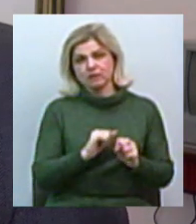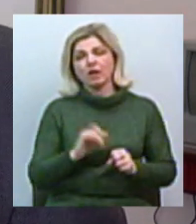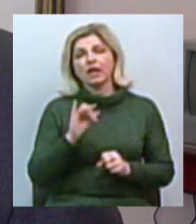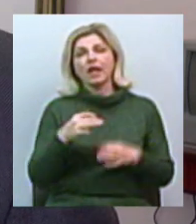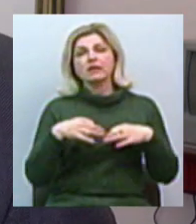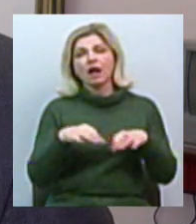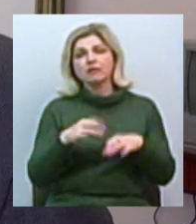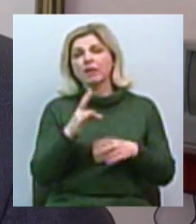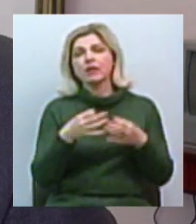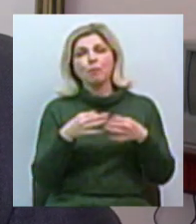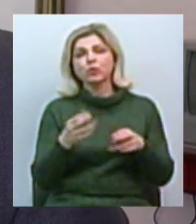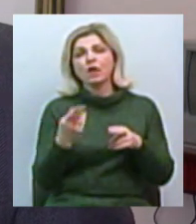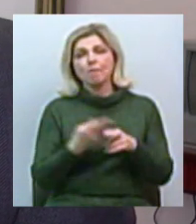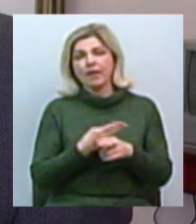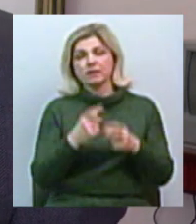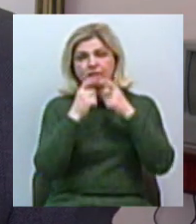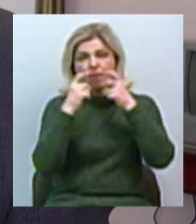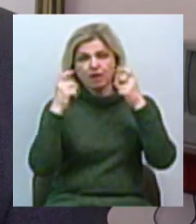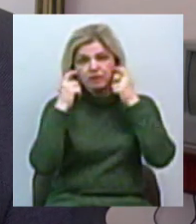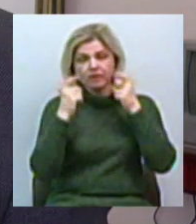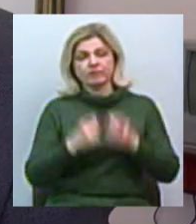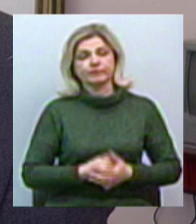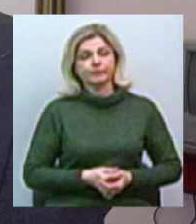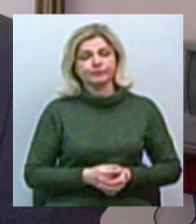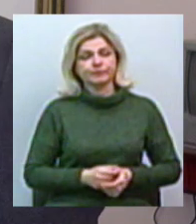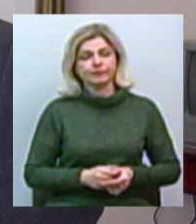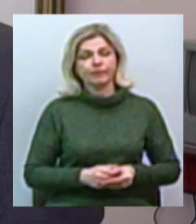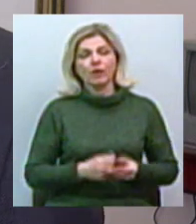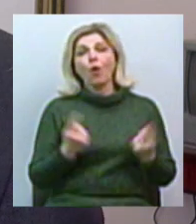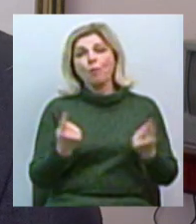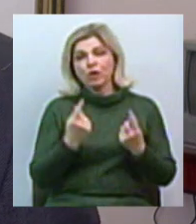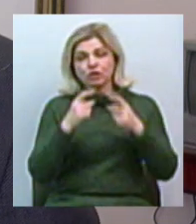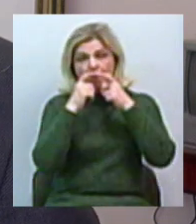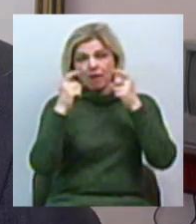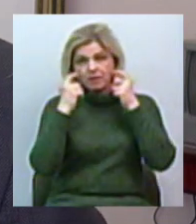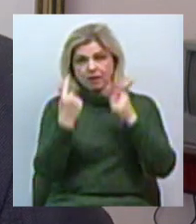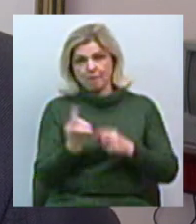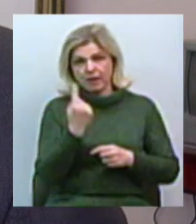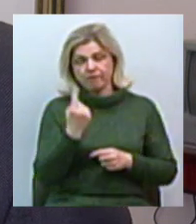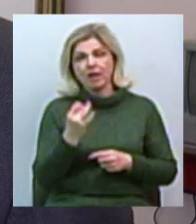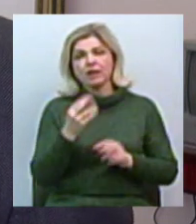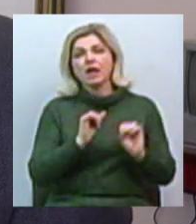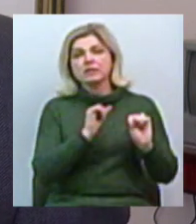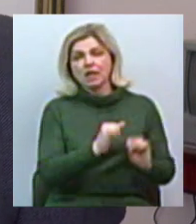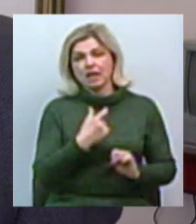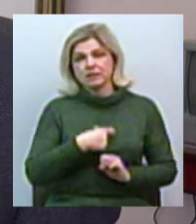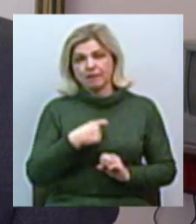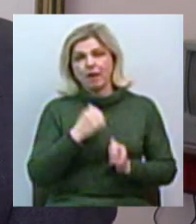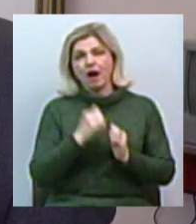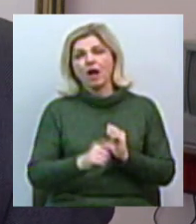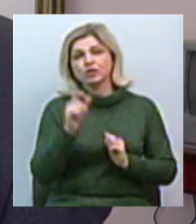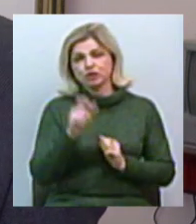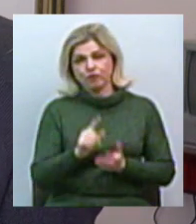вже не впускають без засобів захисту органів дихання. Тобто звичайна маска первинна. Засобами для захисту себе кожна людина